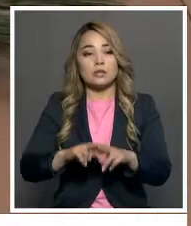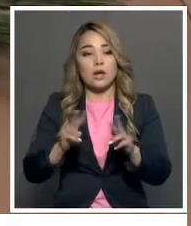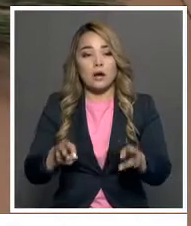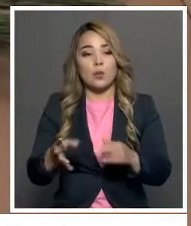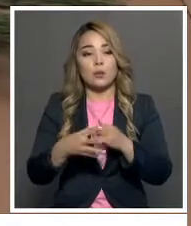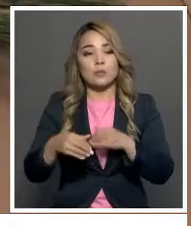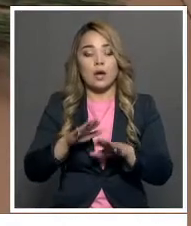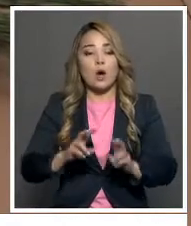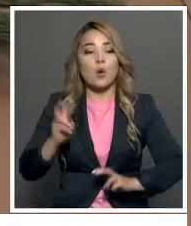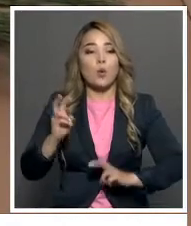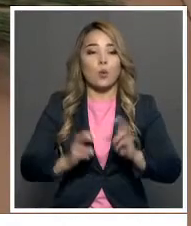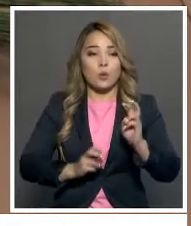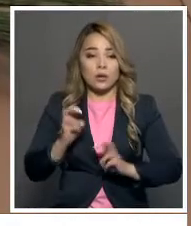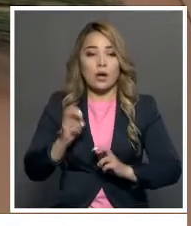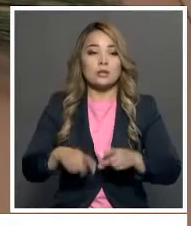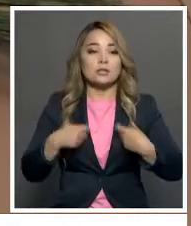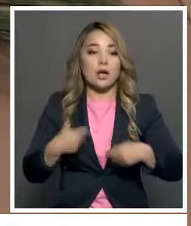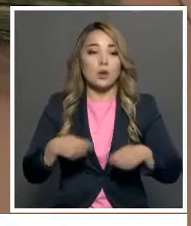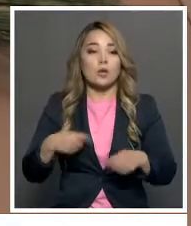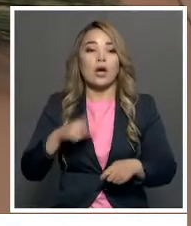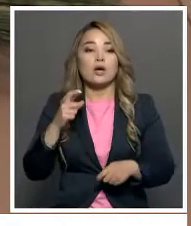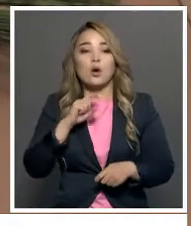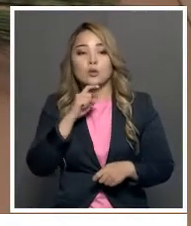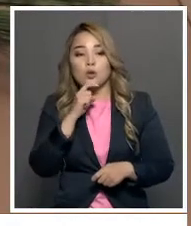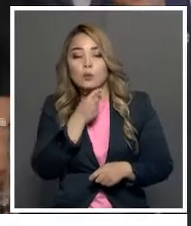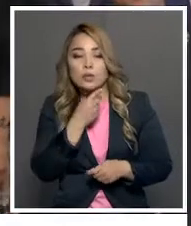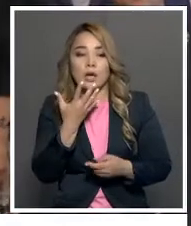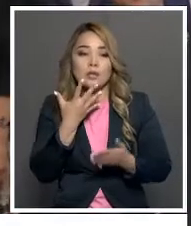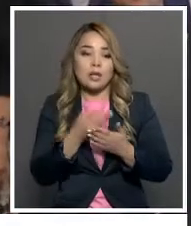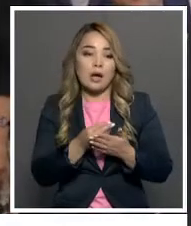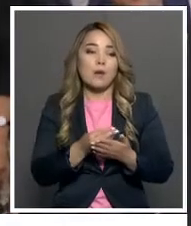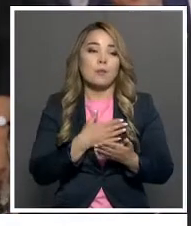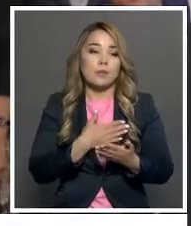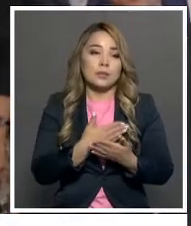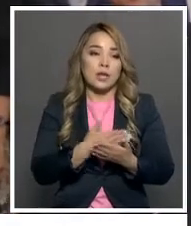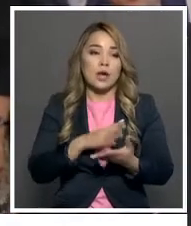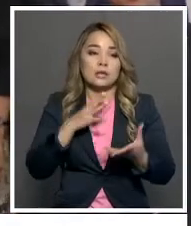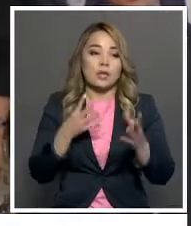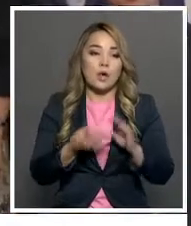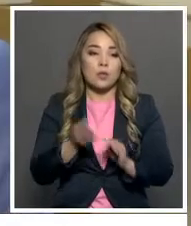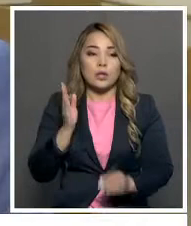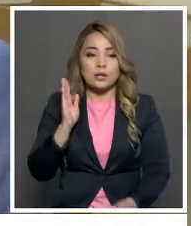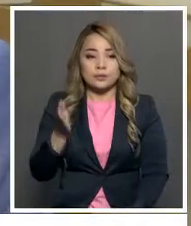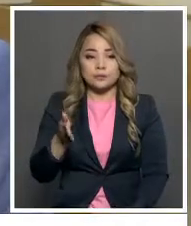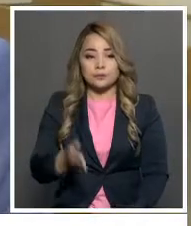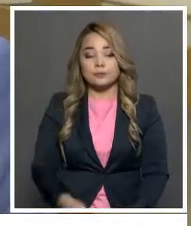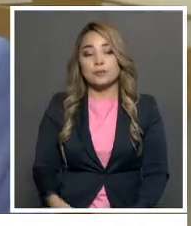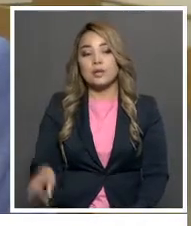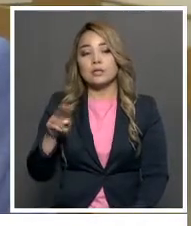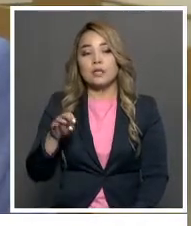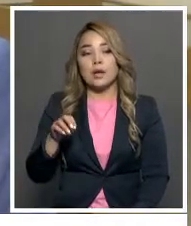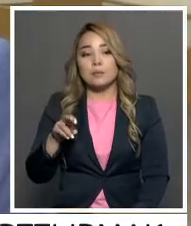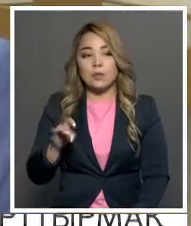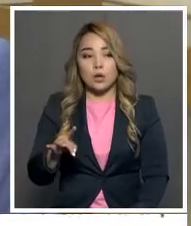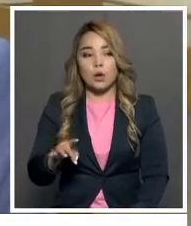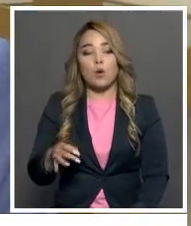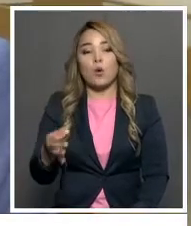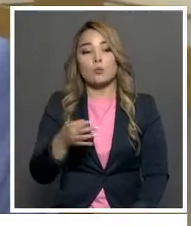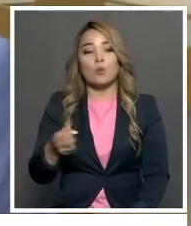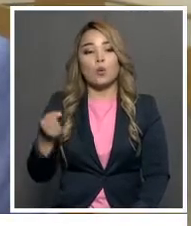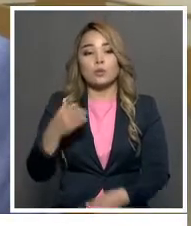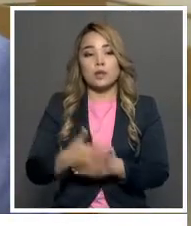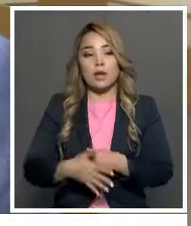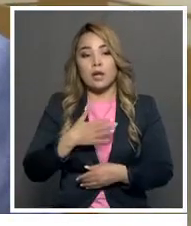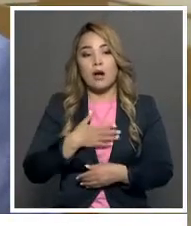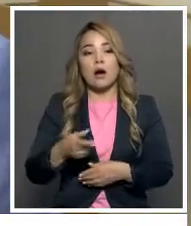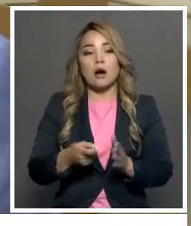арасындағы өндірістік және сауда экономикалық байланысты бекемдей түспек. Днепр облыс орталығы болса біздің